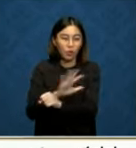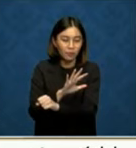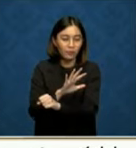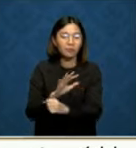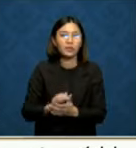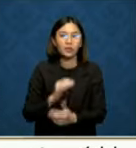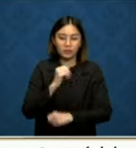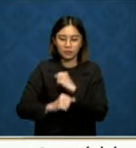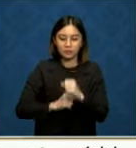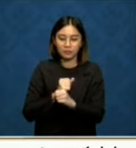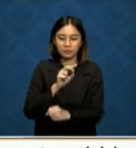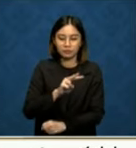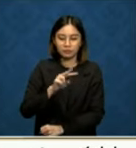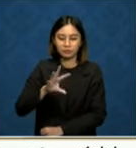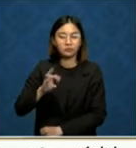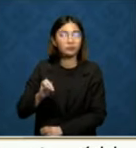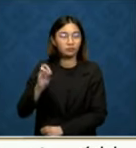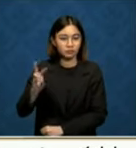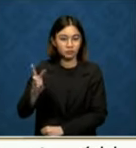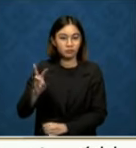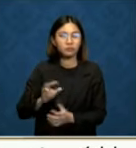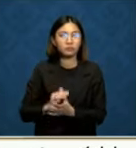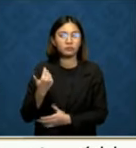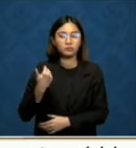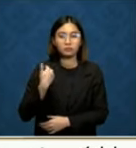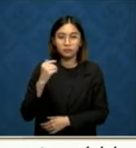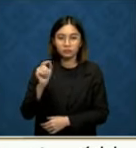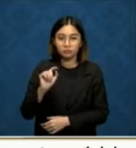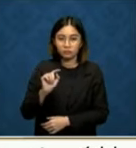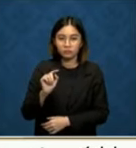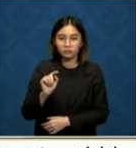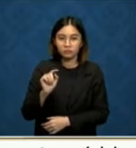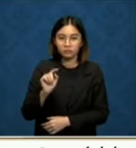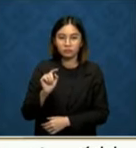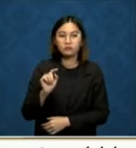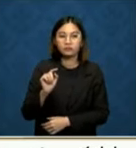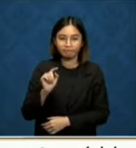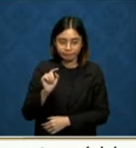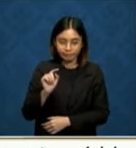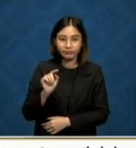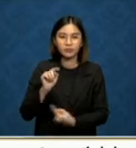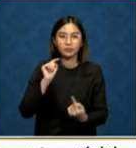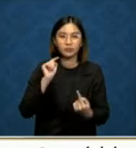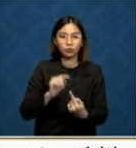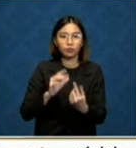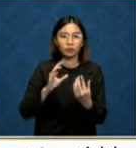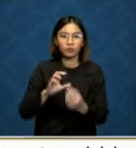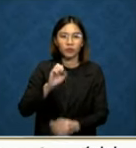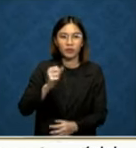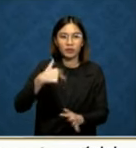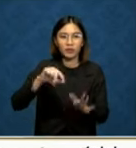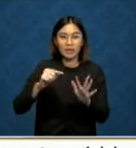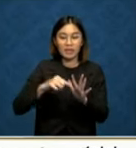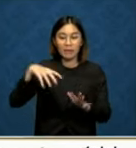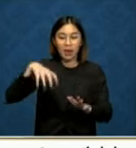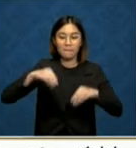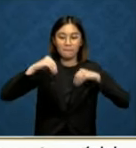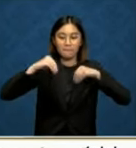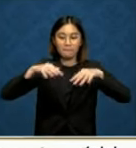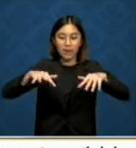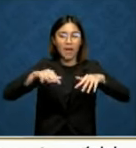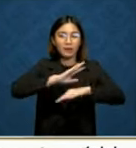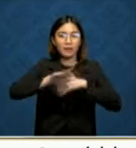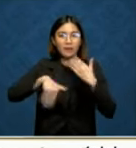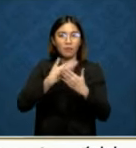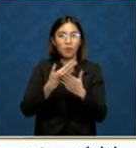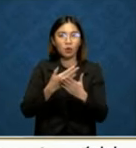ซึงปี 2,566 ก็มีคนเห็นงานที่สภาวก่อนผู้บรโภคได้เผยแพร่ทั้งหมดประ